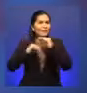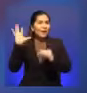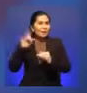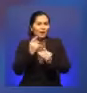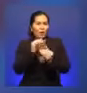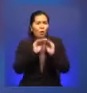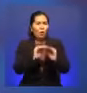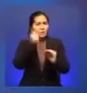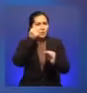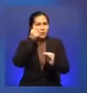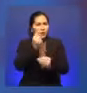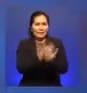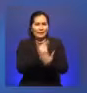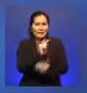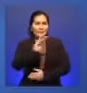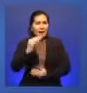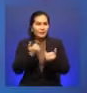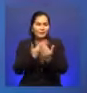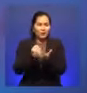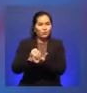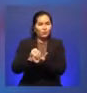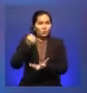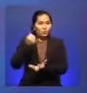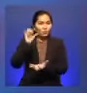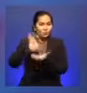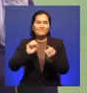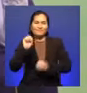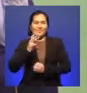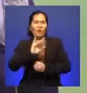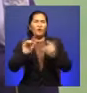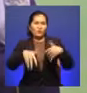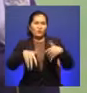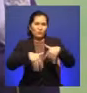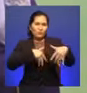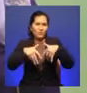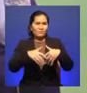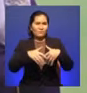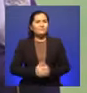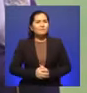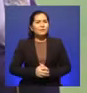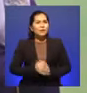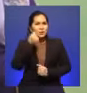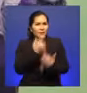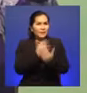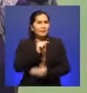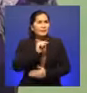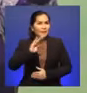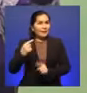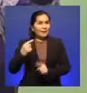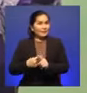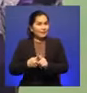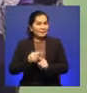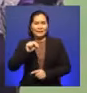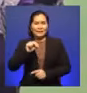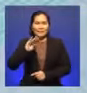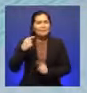าทจนทุกวันนี้ได้มาเป็นกองทุนสวัสดิการชุมชนตำบลแหวงโดยจะออมวันละ1บาทหรือเดือนละ30บาททุ